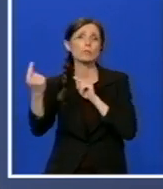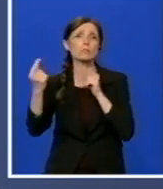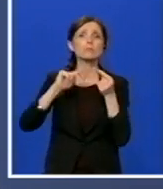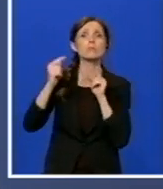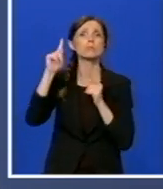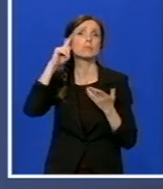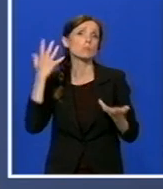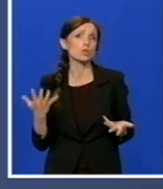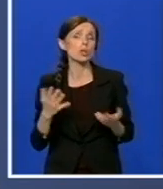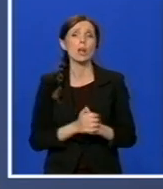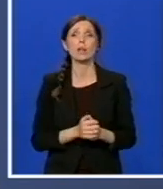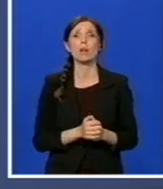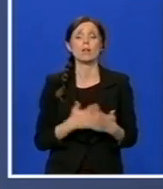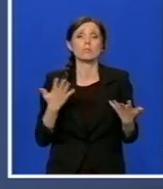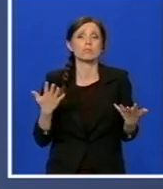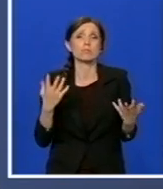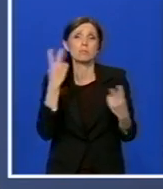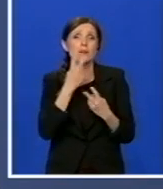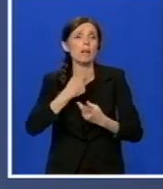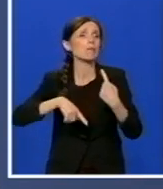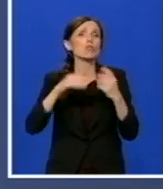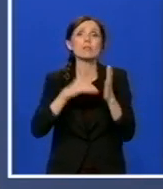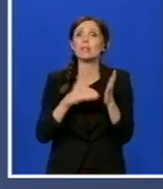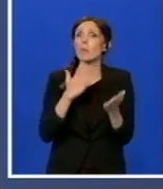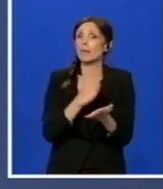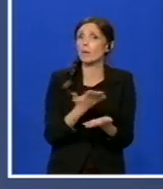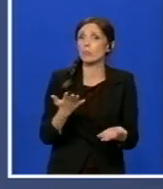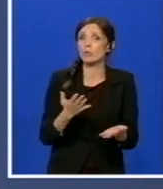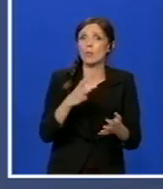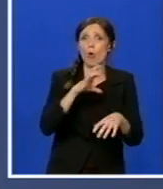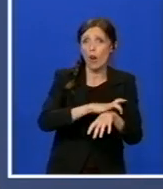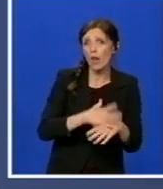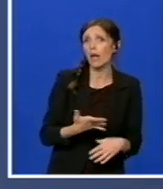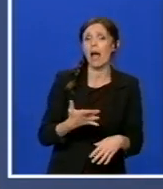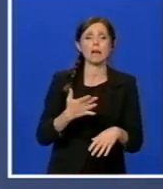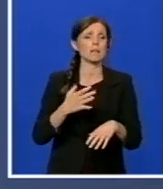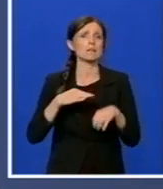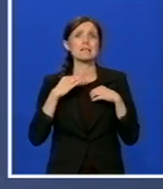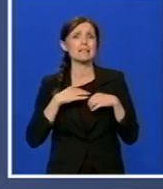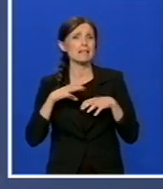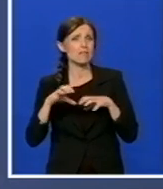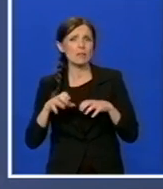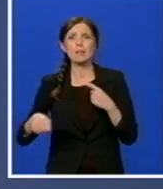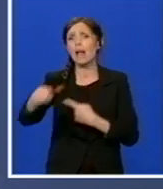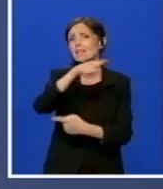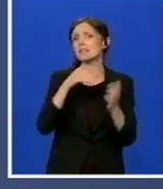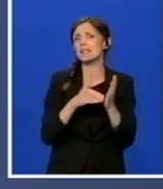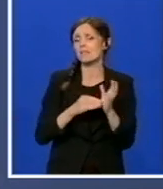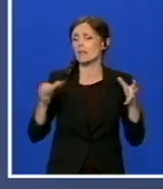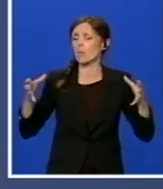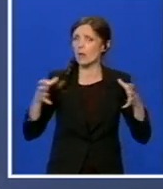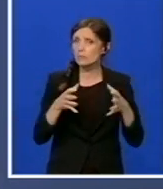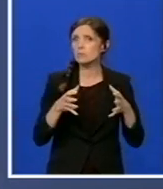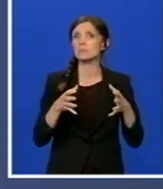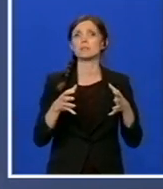treba i da budemo svi, ne samo lekari, nego i zdravstveni radnici, svi treba da budemo ujedinjeni protiv